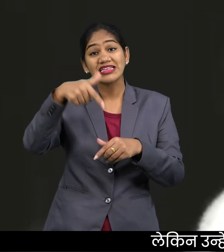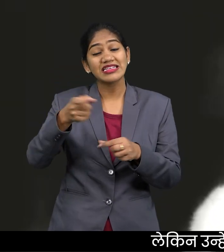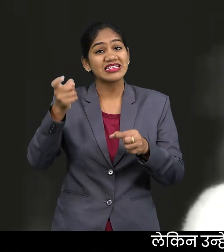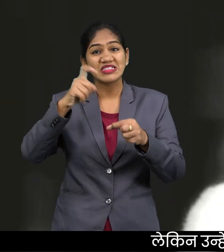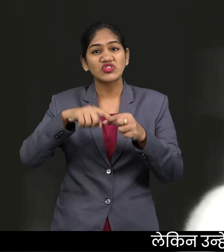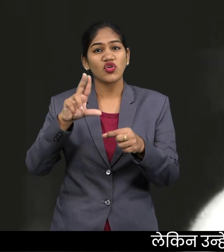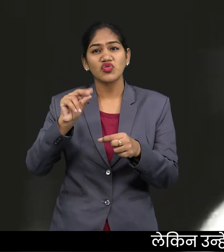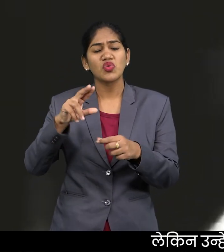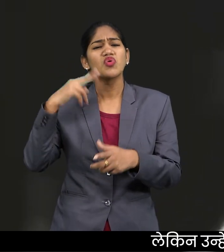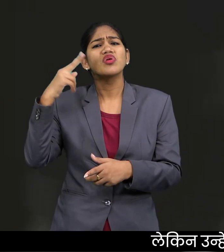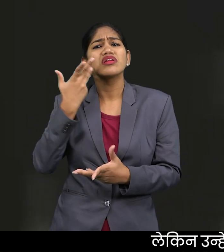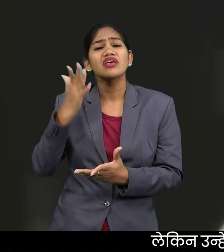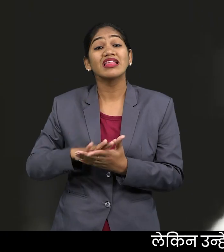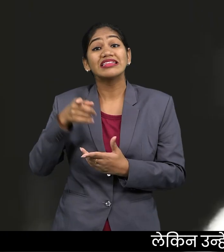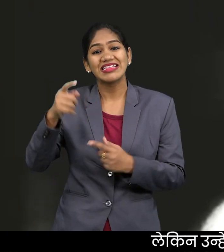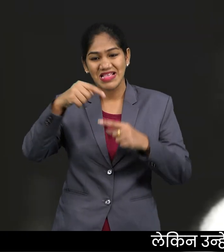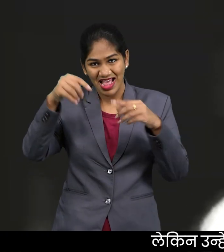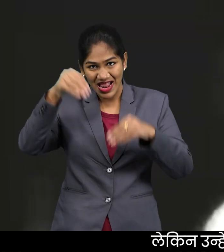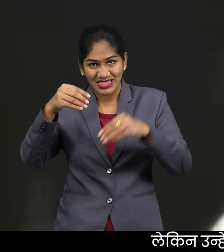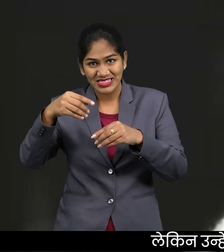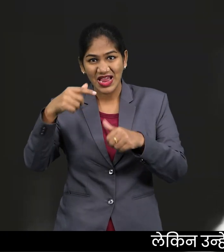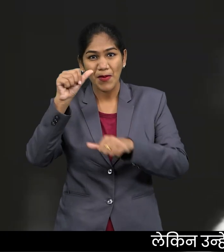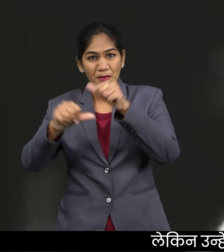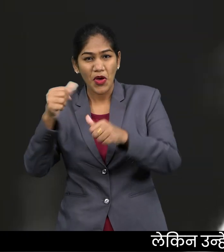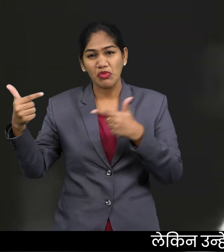लेकिन उन्हें सुप्रीम कोर्ट से एक स्थान मिला।